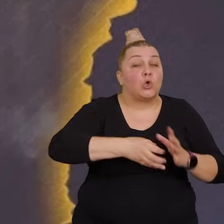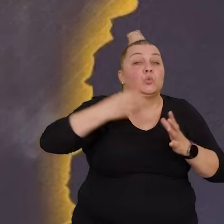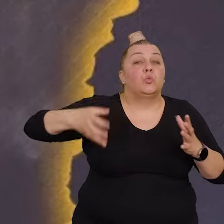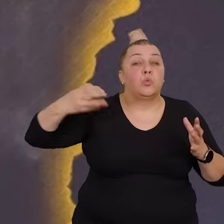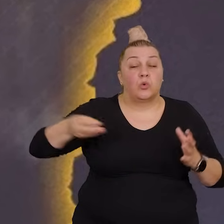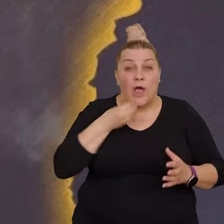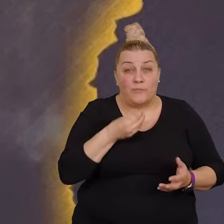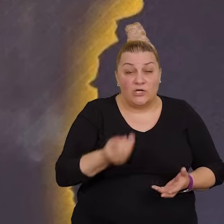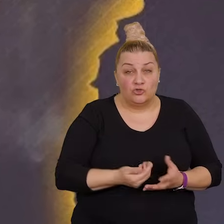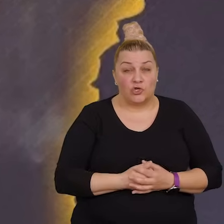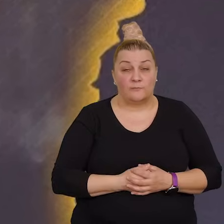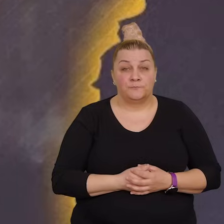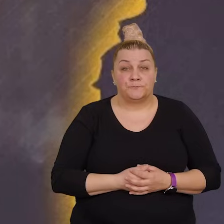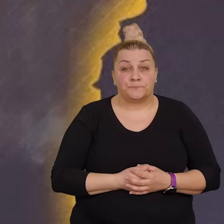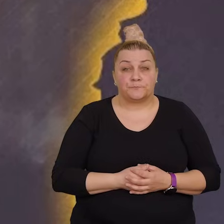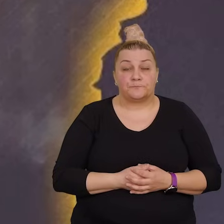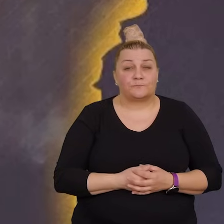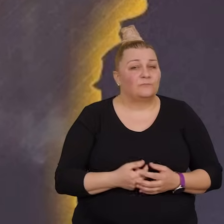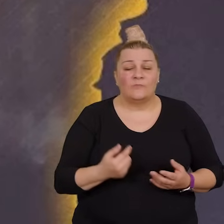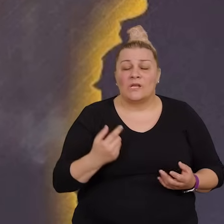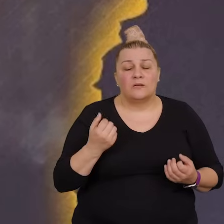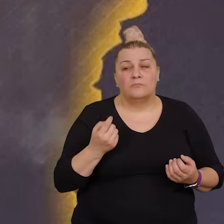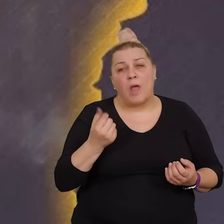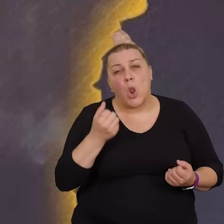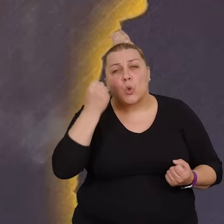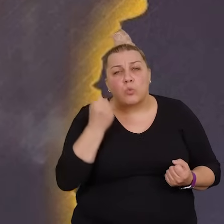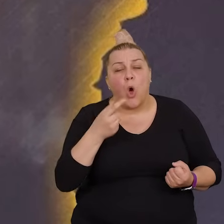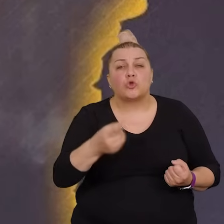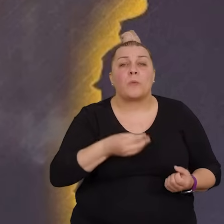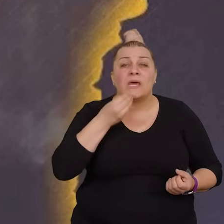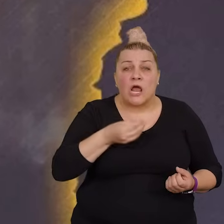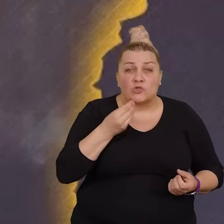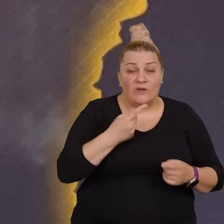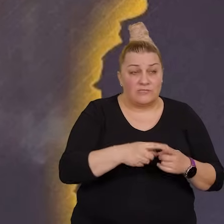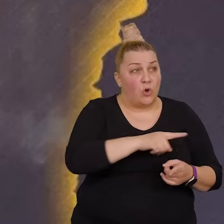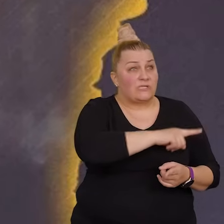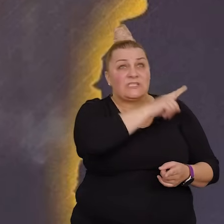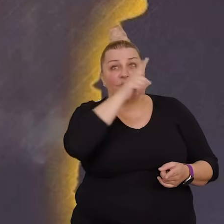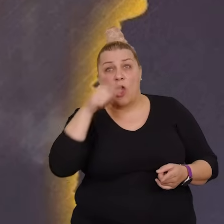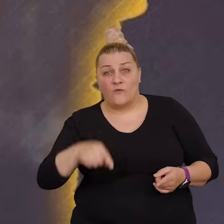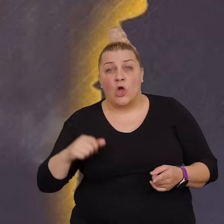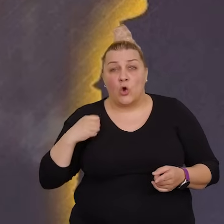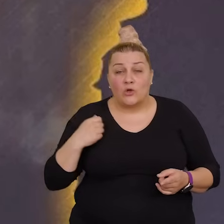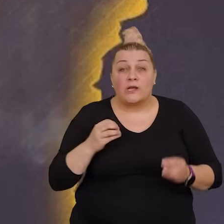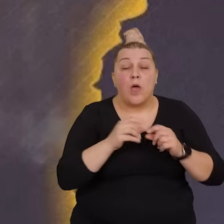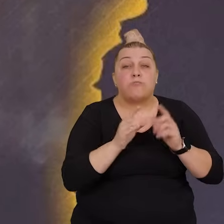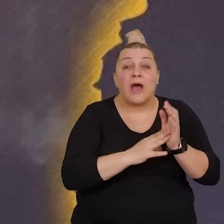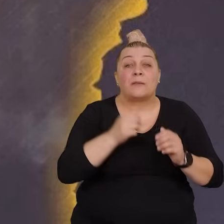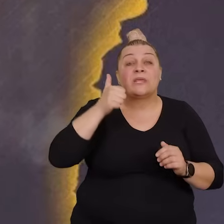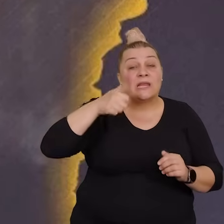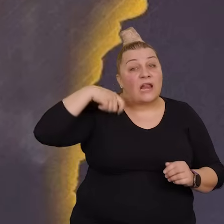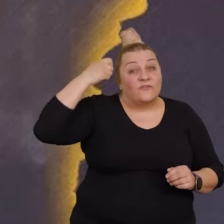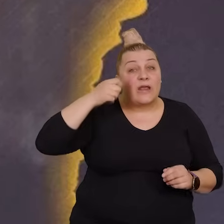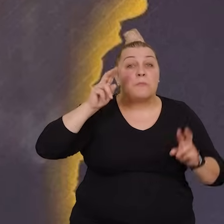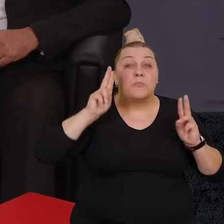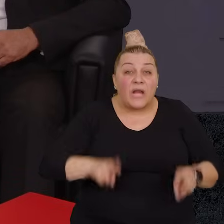Znate, to je meni, uopće mi je glupo o tome razgovarati, jer jednostavno, kroz sve ove godine da oni nisu našli shodno da se barem jedan film pravi